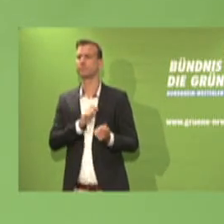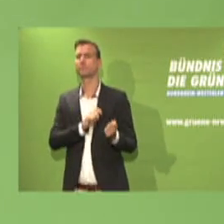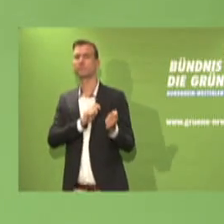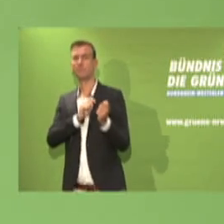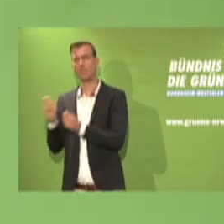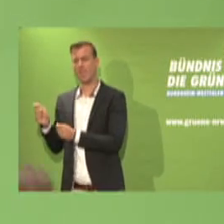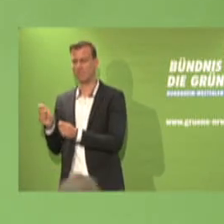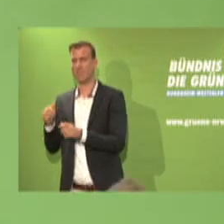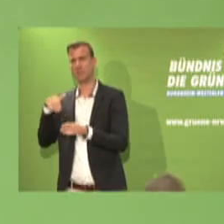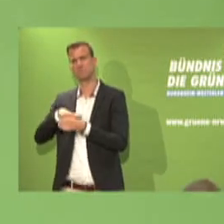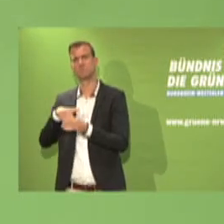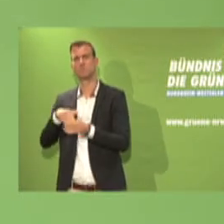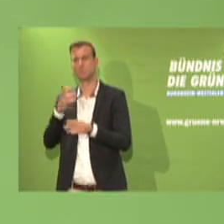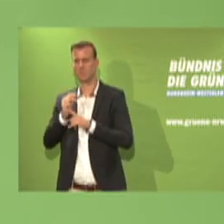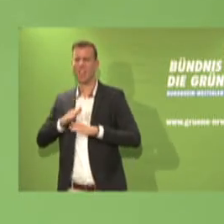auf dem